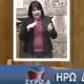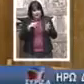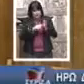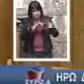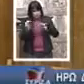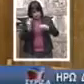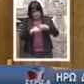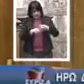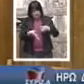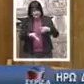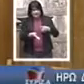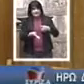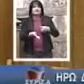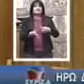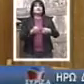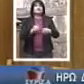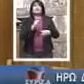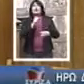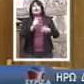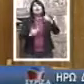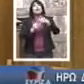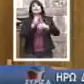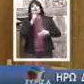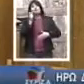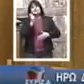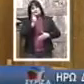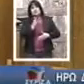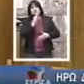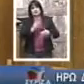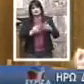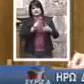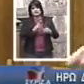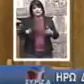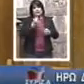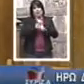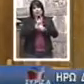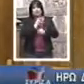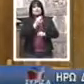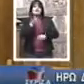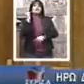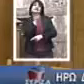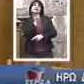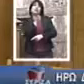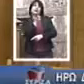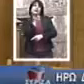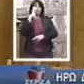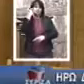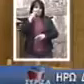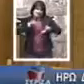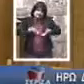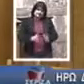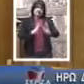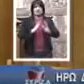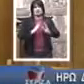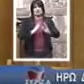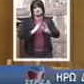με την αύξηση των ετών εργασίας και των ορίων συνταξιοδότησης, τιμωρείτε τη μητρότητα. Το νέο υβριδικό νομοσχέδιό σας επιτίθεται